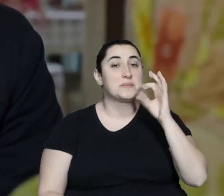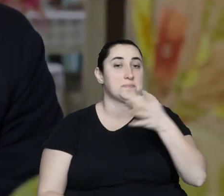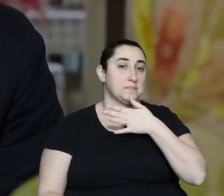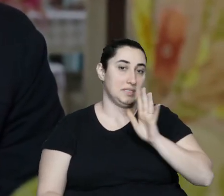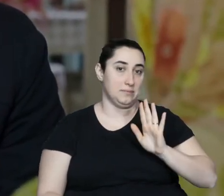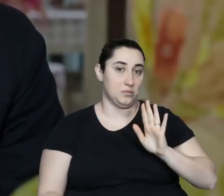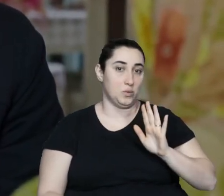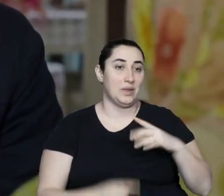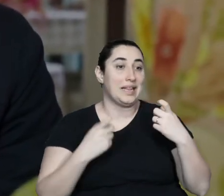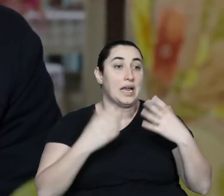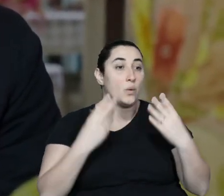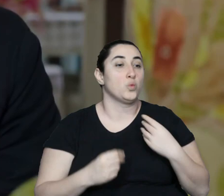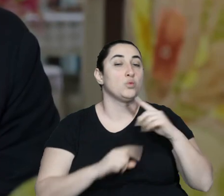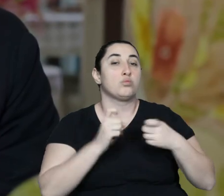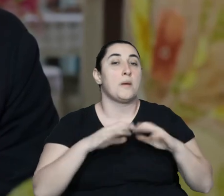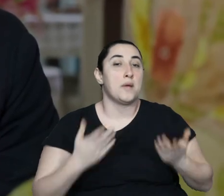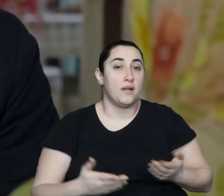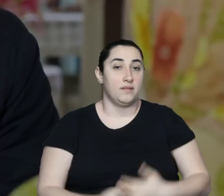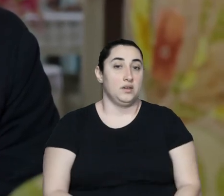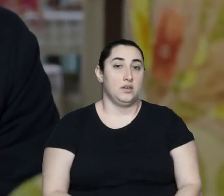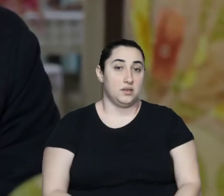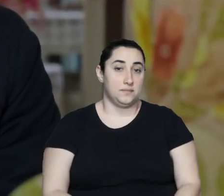bilmiyor. Nerede olduğunu bulamadık.